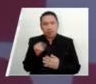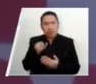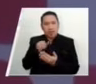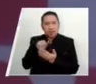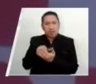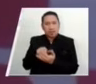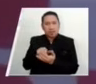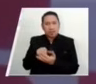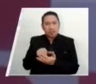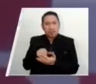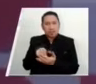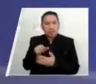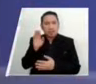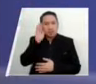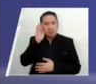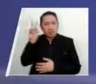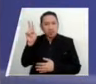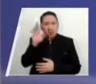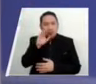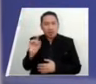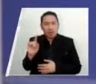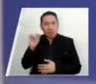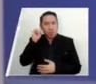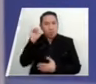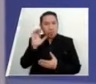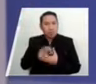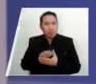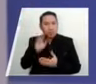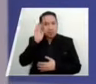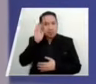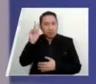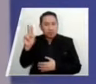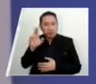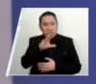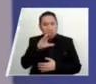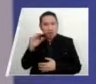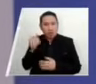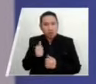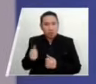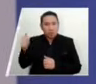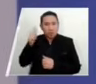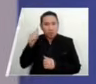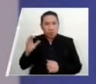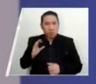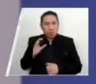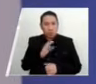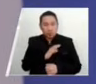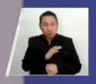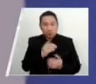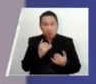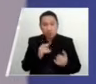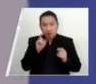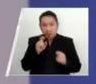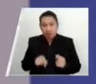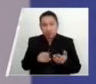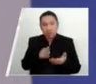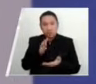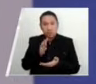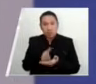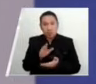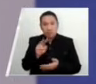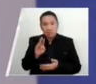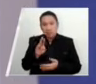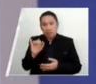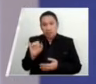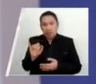at House Speaker. Pinahaharap ang bise sa tanggapan ng NBI sa Biyernes at ipatatawag din ang iba pang kasama